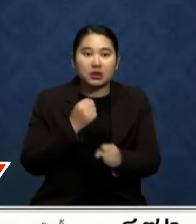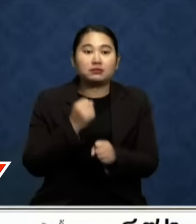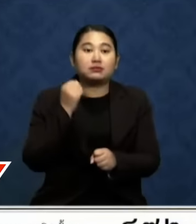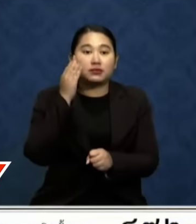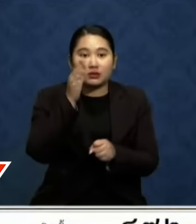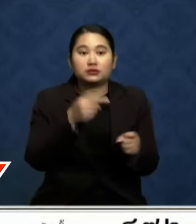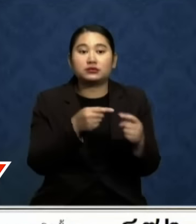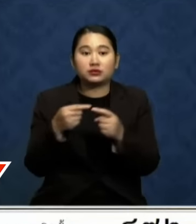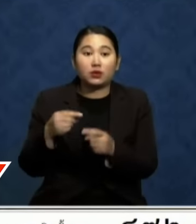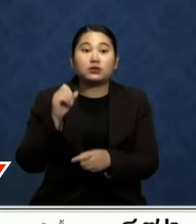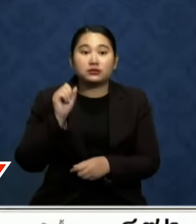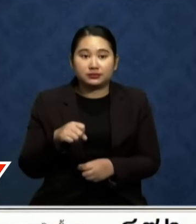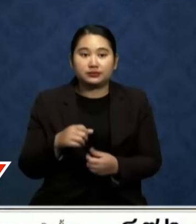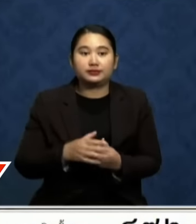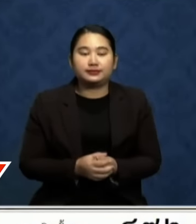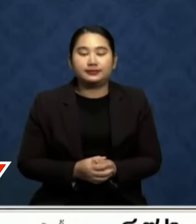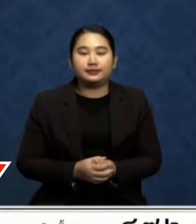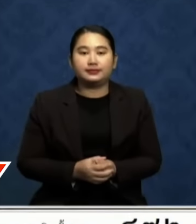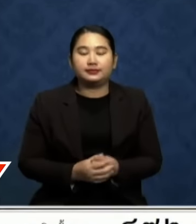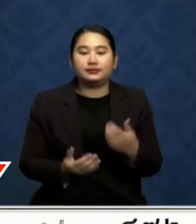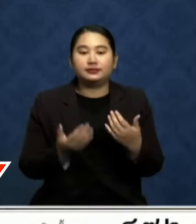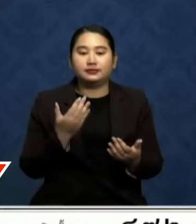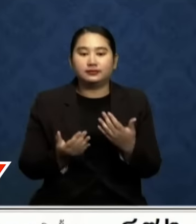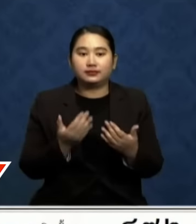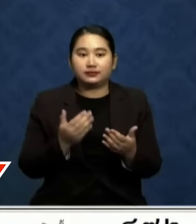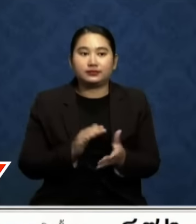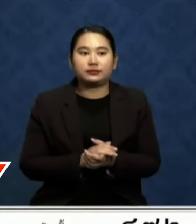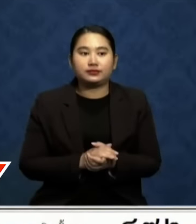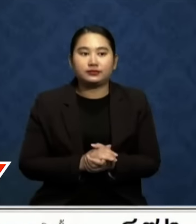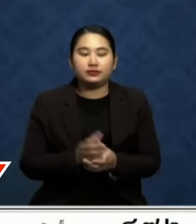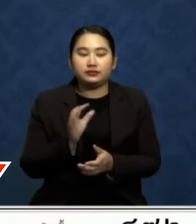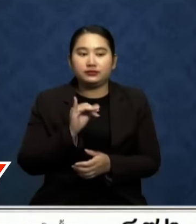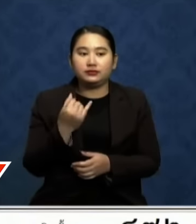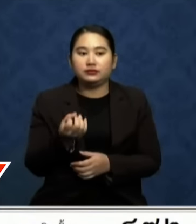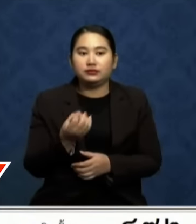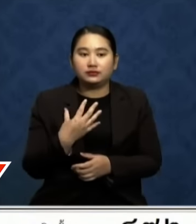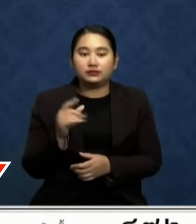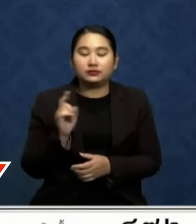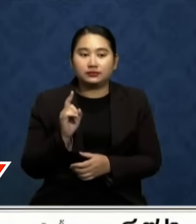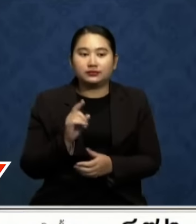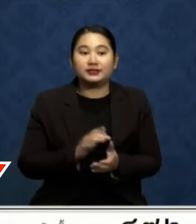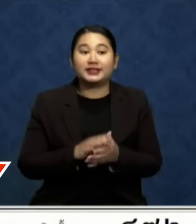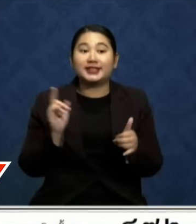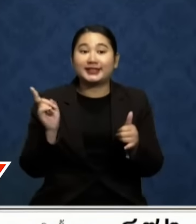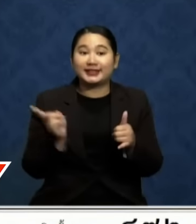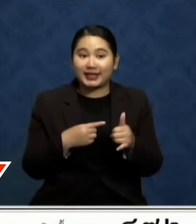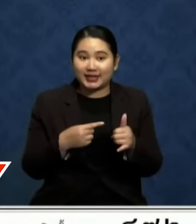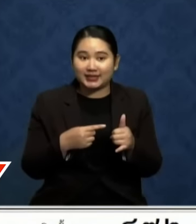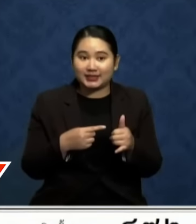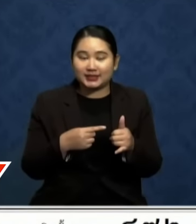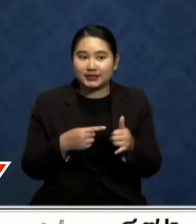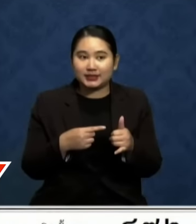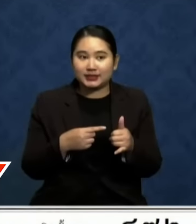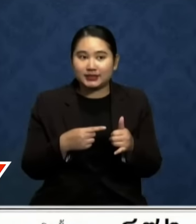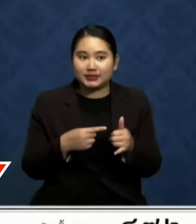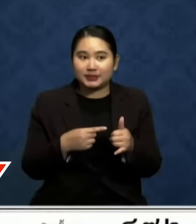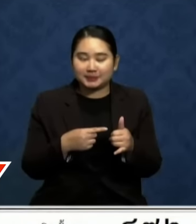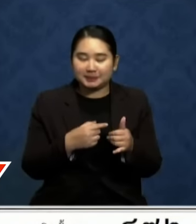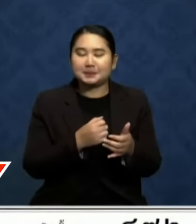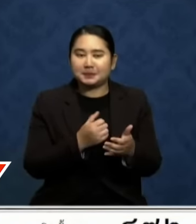หรือคะหรือท่านสมาชิกหลายท่านก็บอกว่าการตีเนี่ยทำให้พวกท่านได้